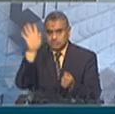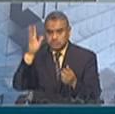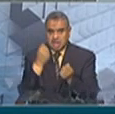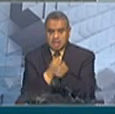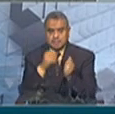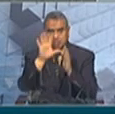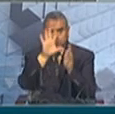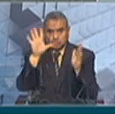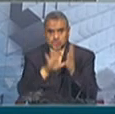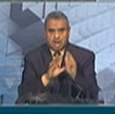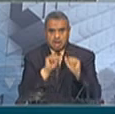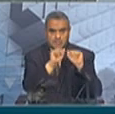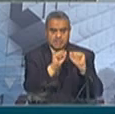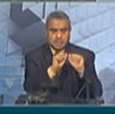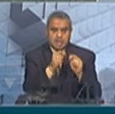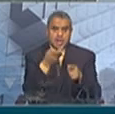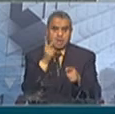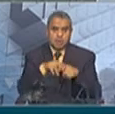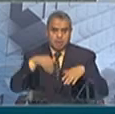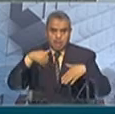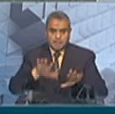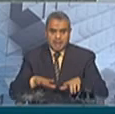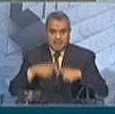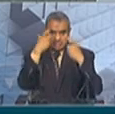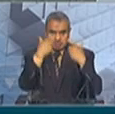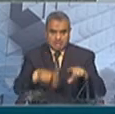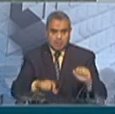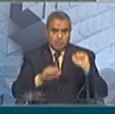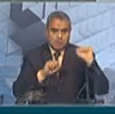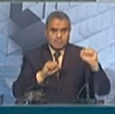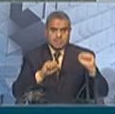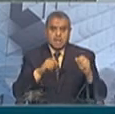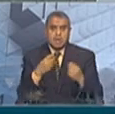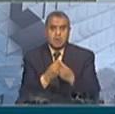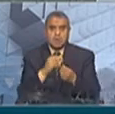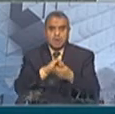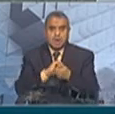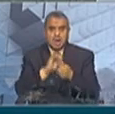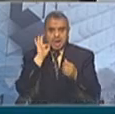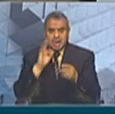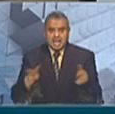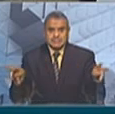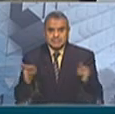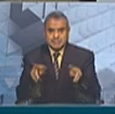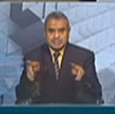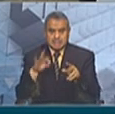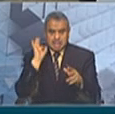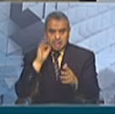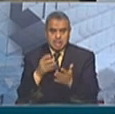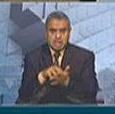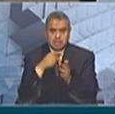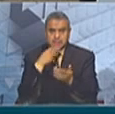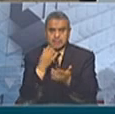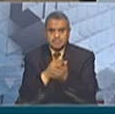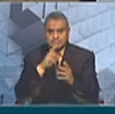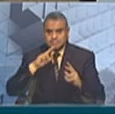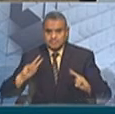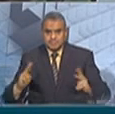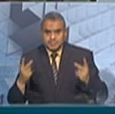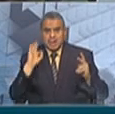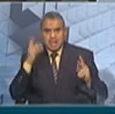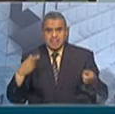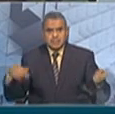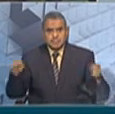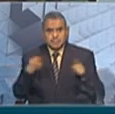الشرعي ومجلس الدولة اللي أساسا هو غير شرعي ولا